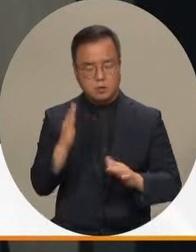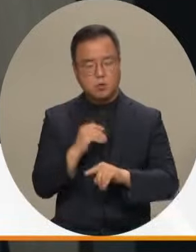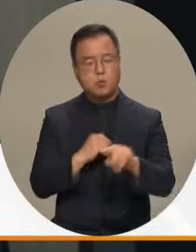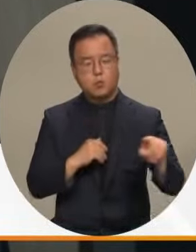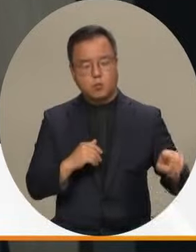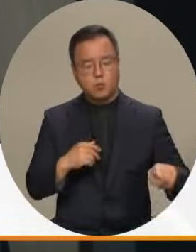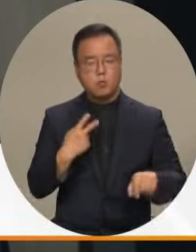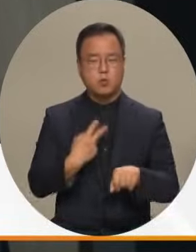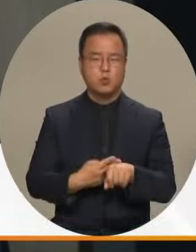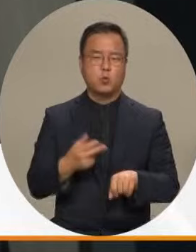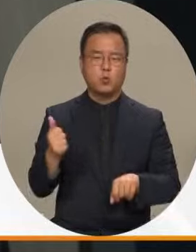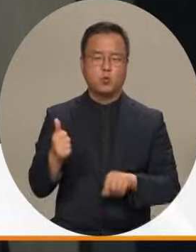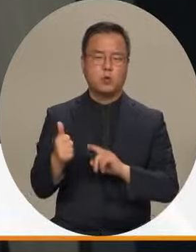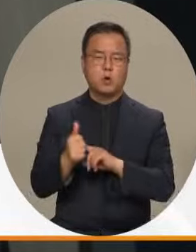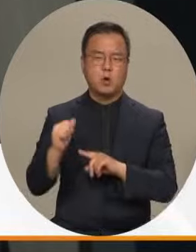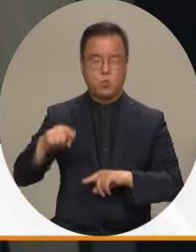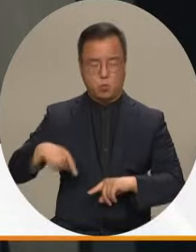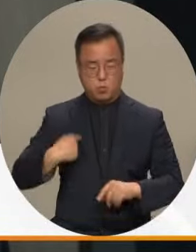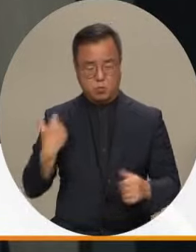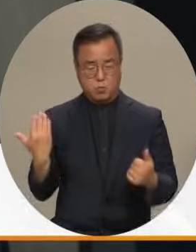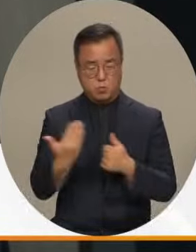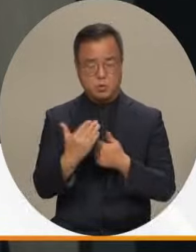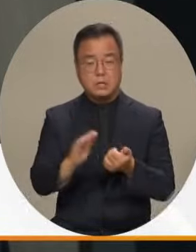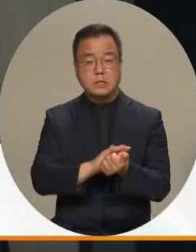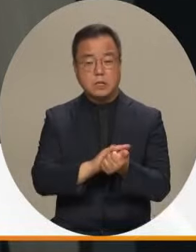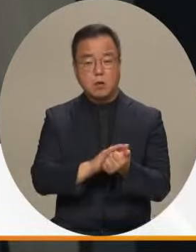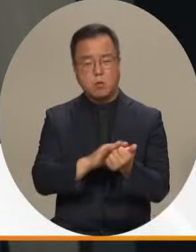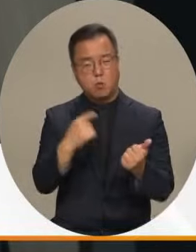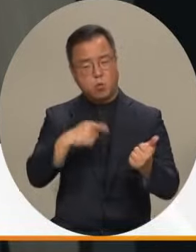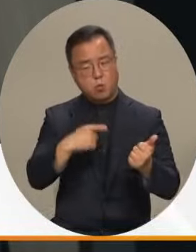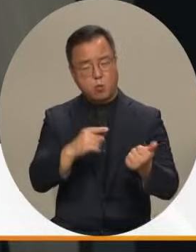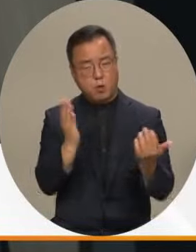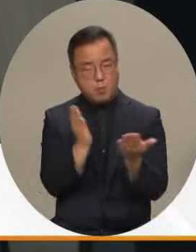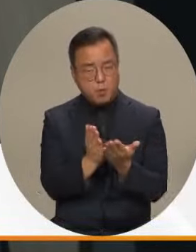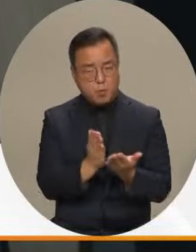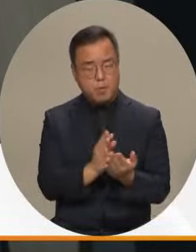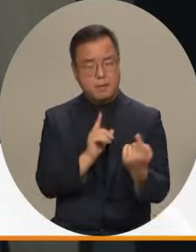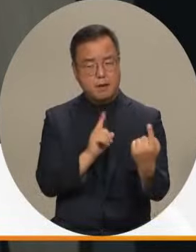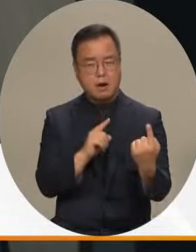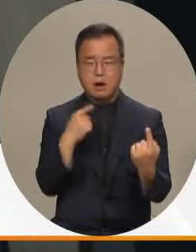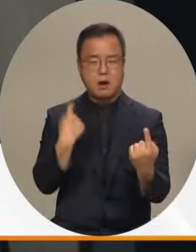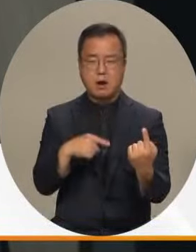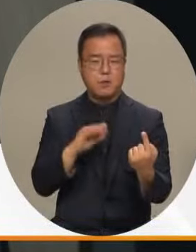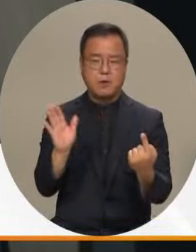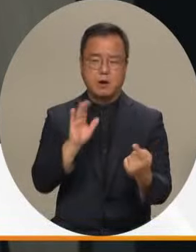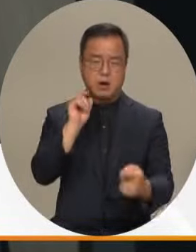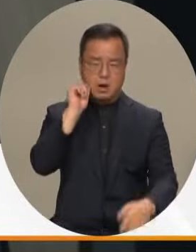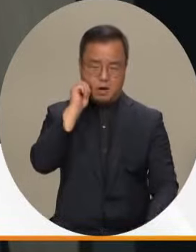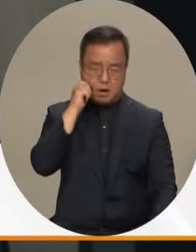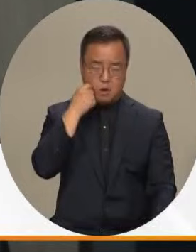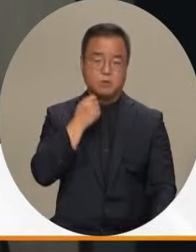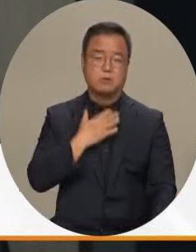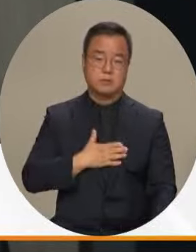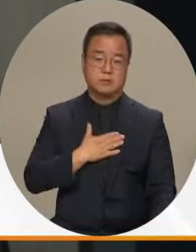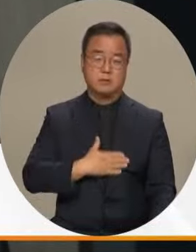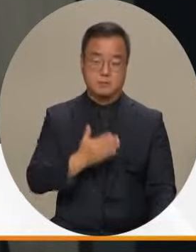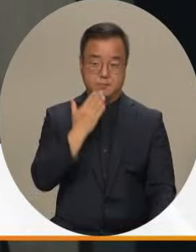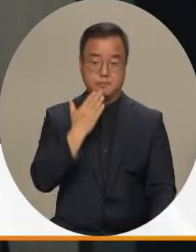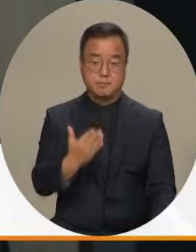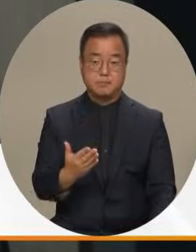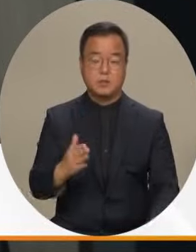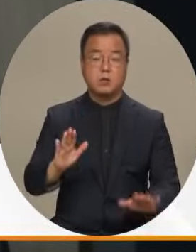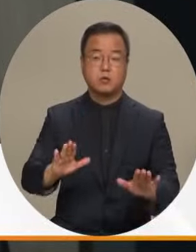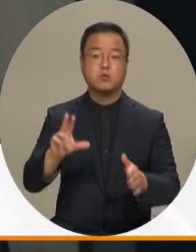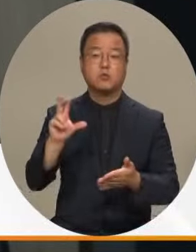이렇게 돌보고 교육을 제공한다는 것이 개별적인 맞춤 교육을 제공하기 굉장히 어려운 상황이라는 걸 쉽게 상상하실 수 있을 거라고 봅니다. 그래서